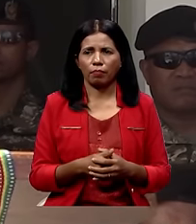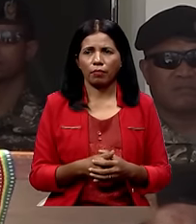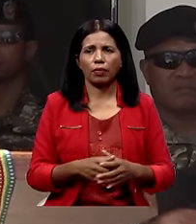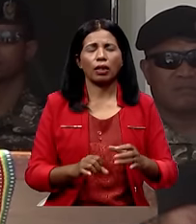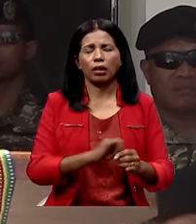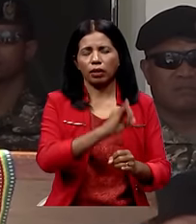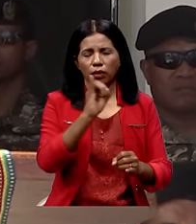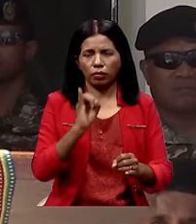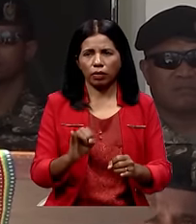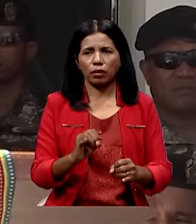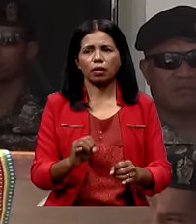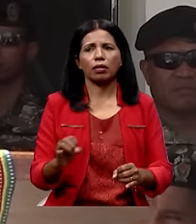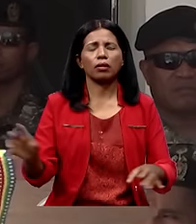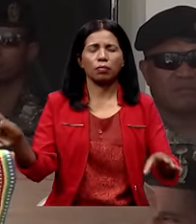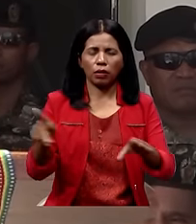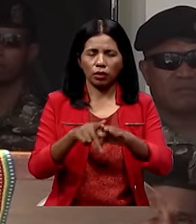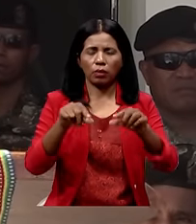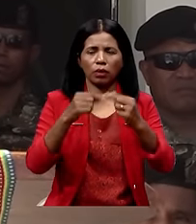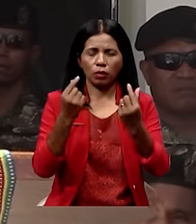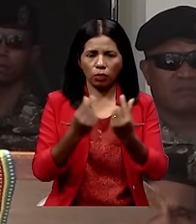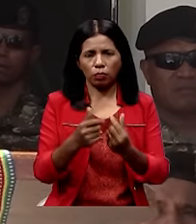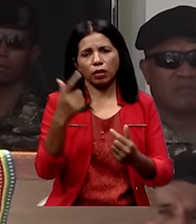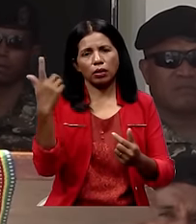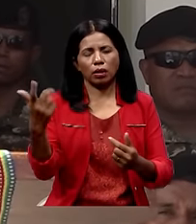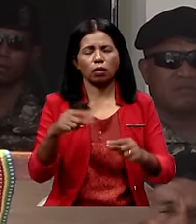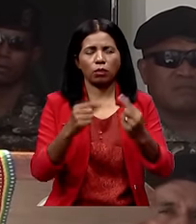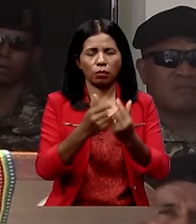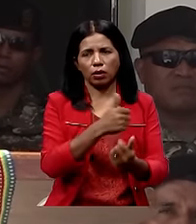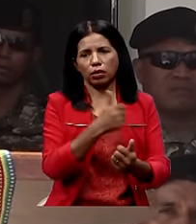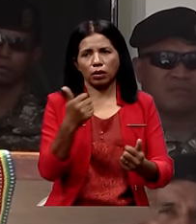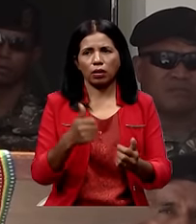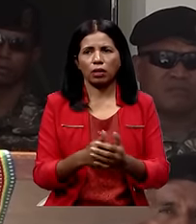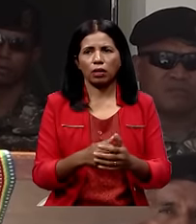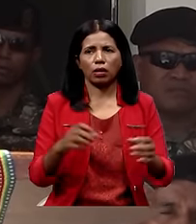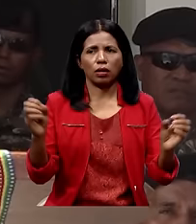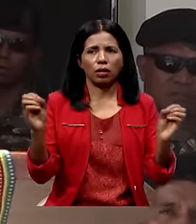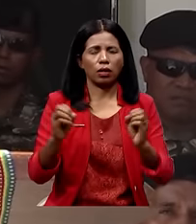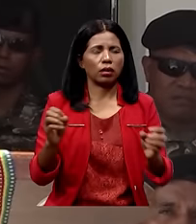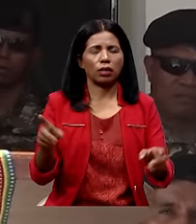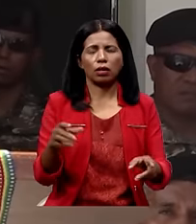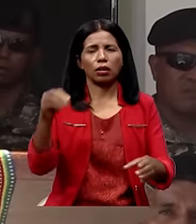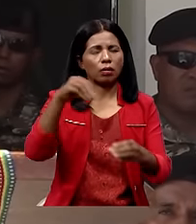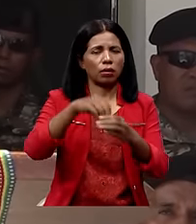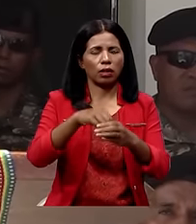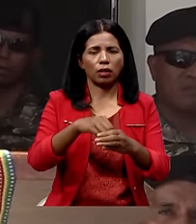identifikasi orang kakak dia musa no parti grup ini neta grup ini neba balia la iya tano na opsal sir